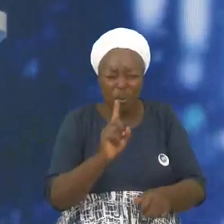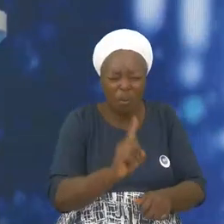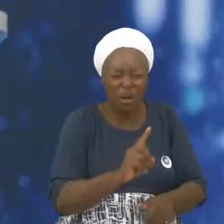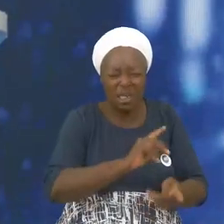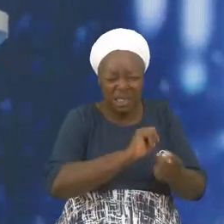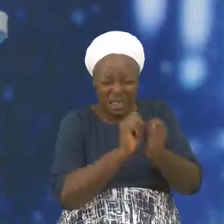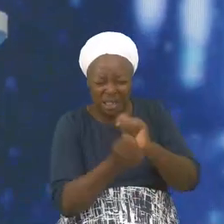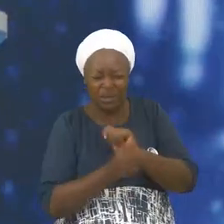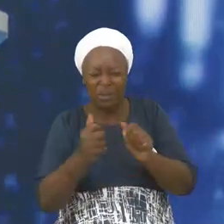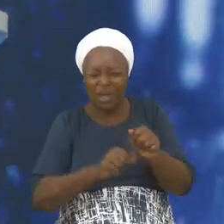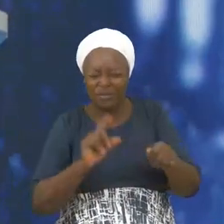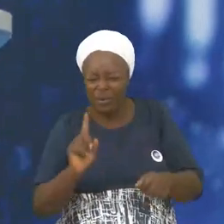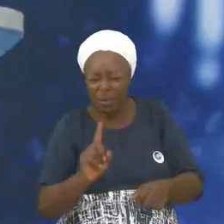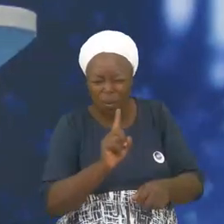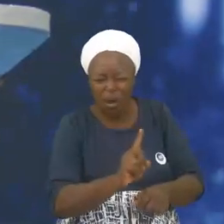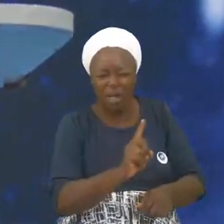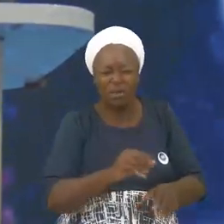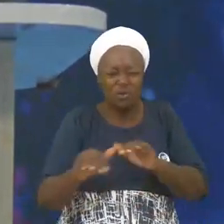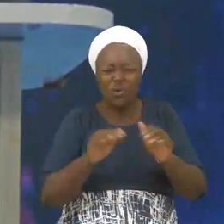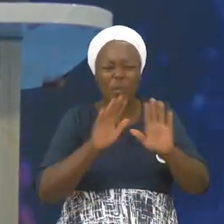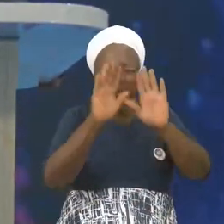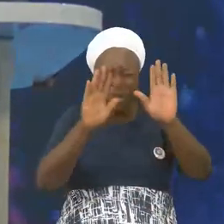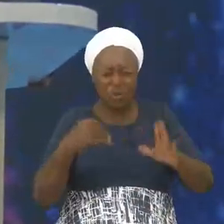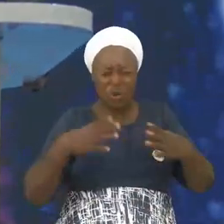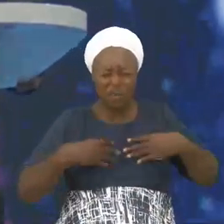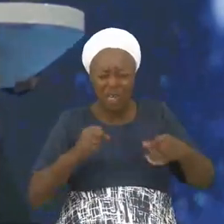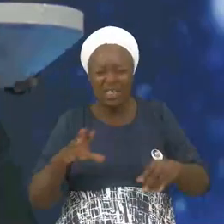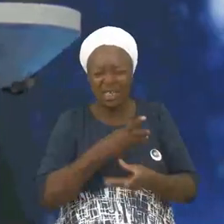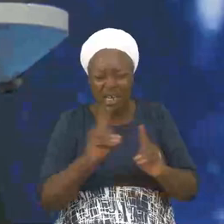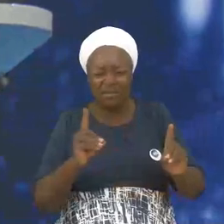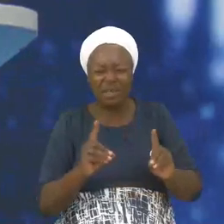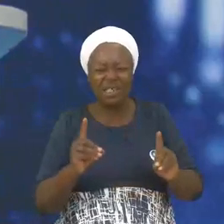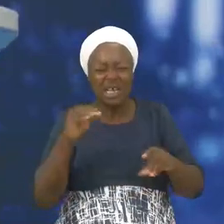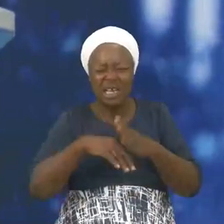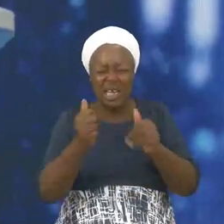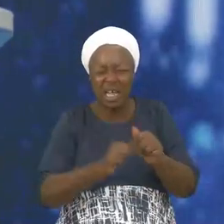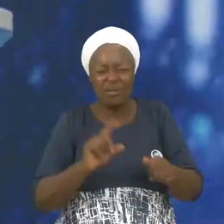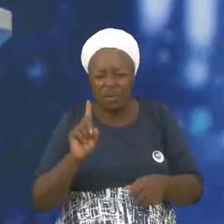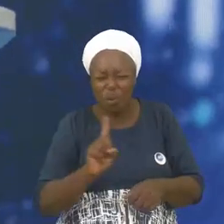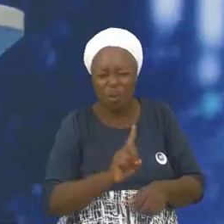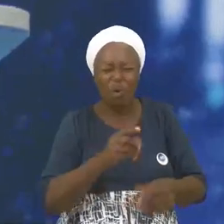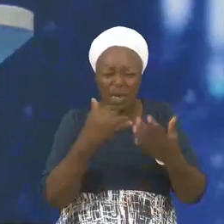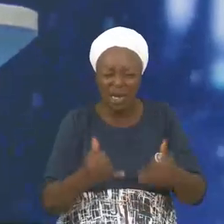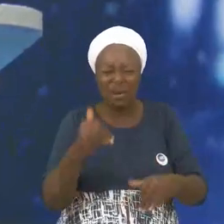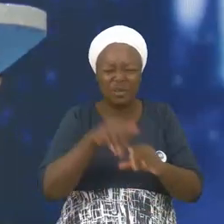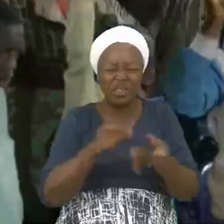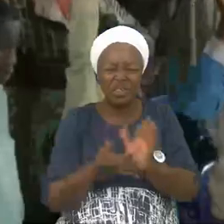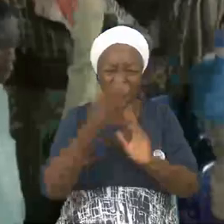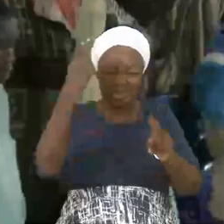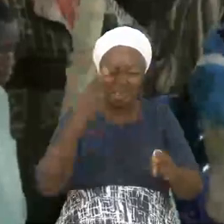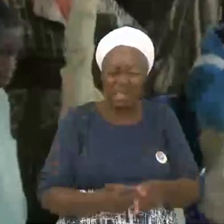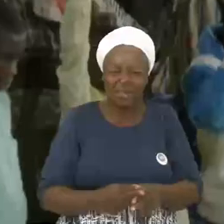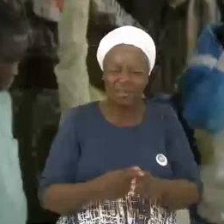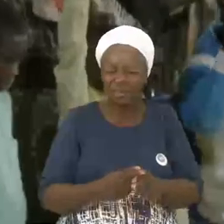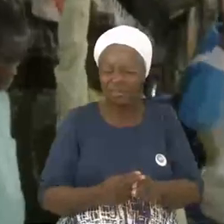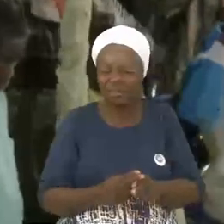jamais. Seigneur, je prie. Touche chacun. Transforme chacun. Fais un miracle de guérison, de